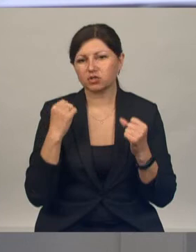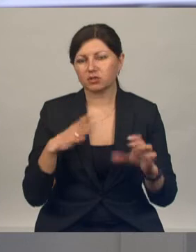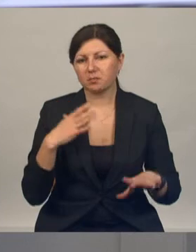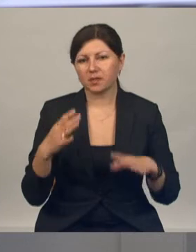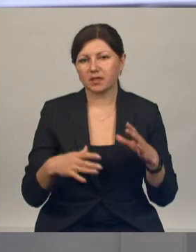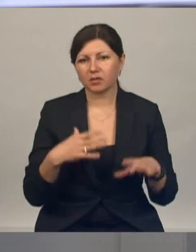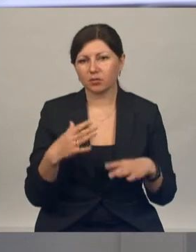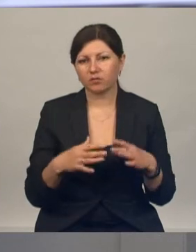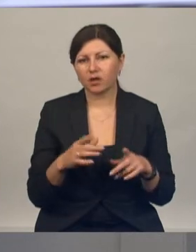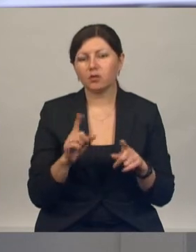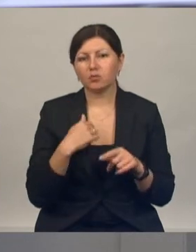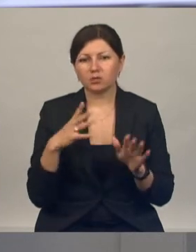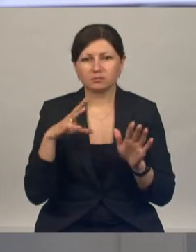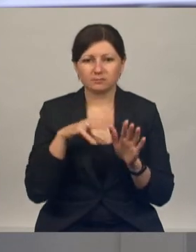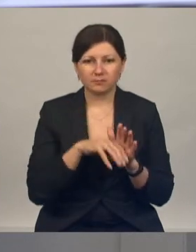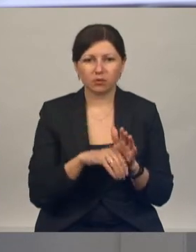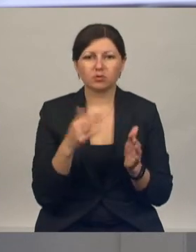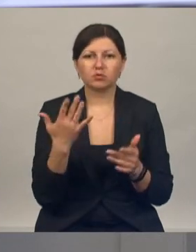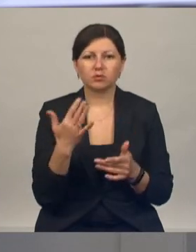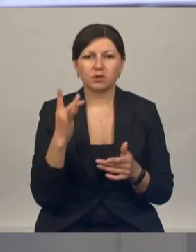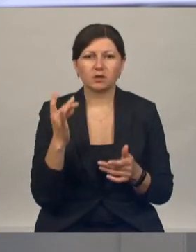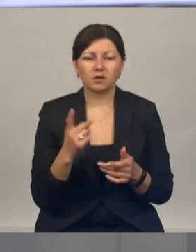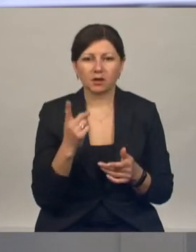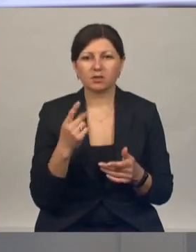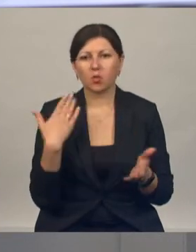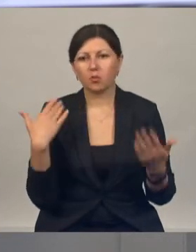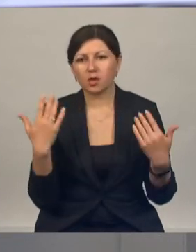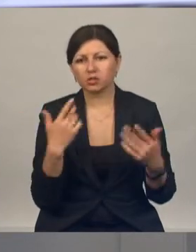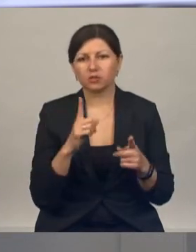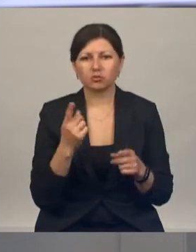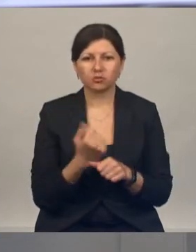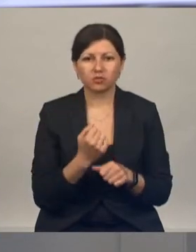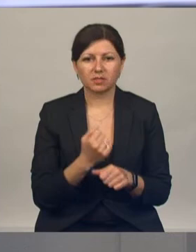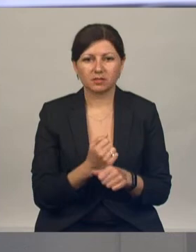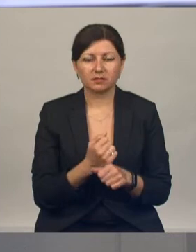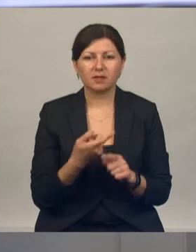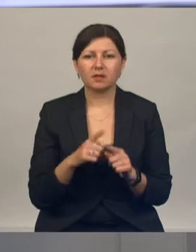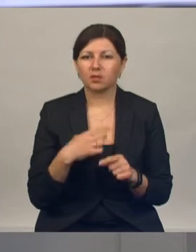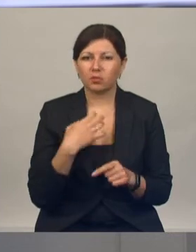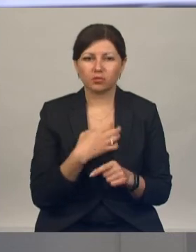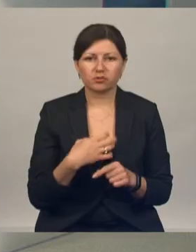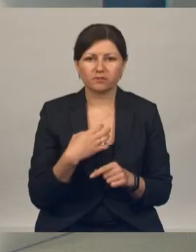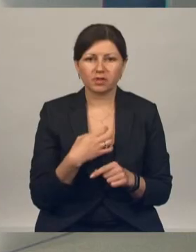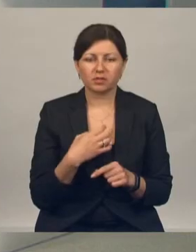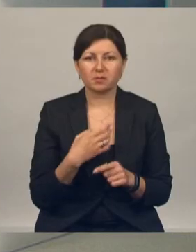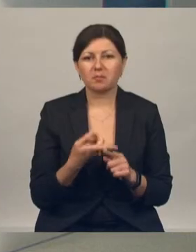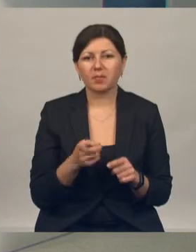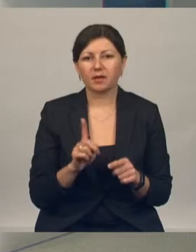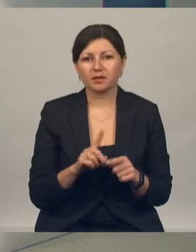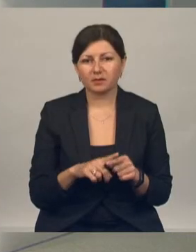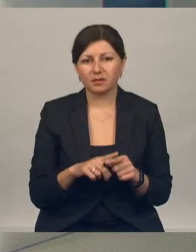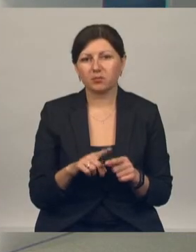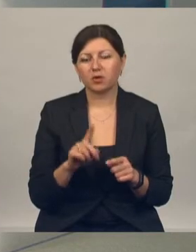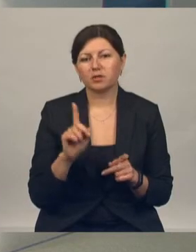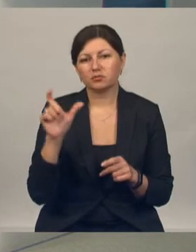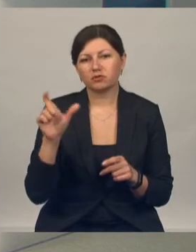те же самые стандарты у нас прописано, сколько раз, чего, какие упражнения нужно сделать. Это очень важный момент. Поэтому помимо того,